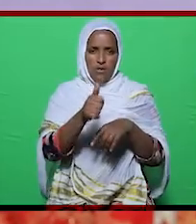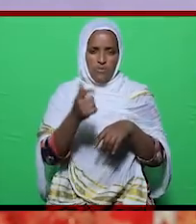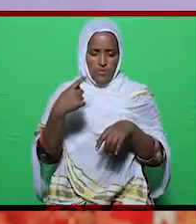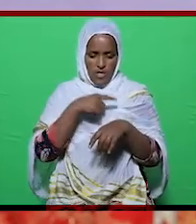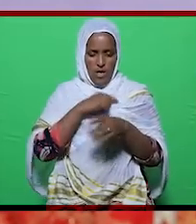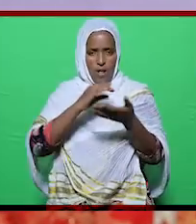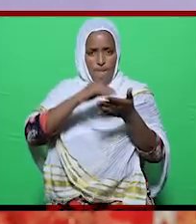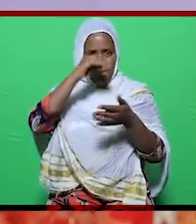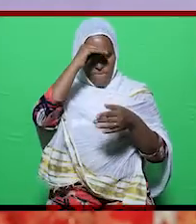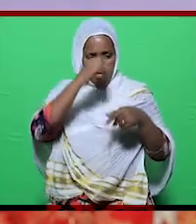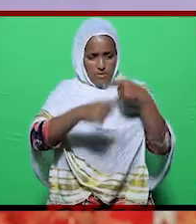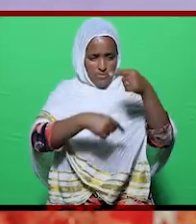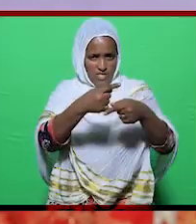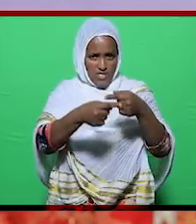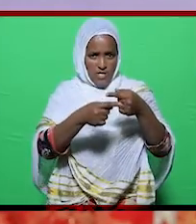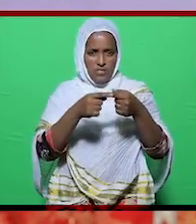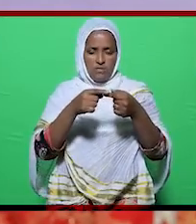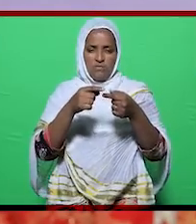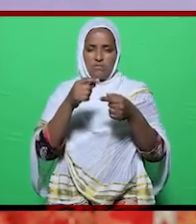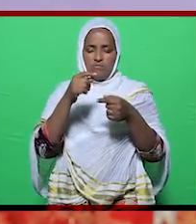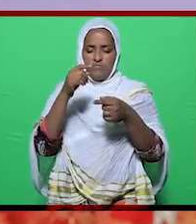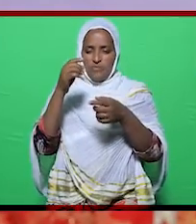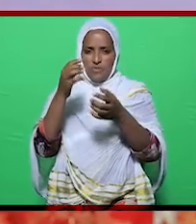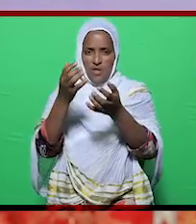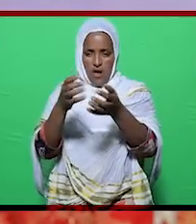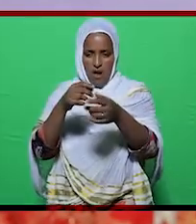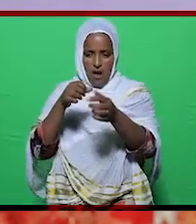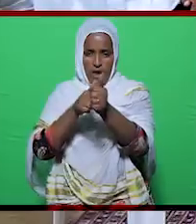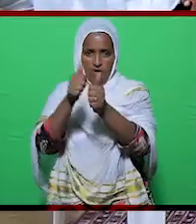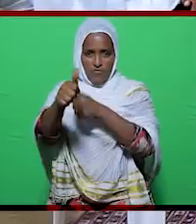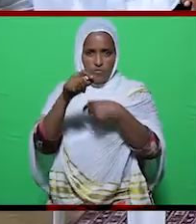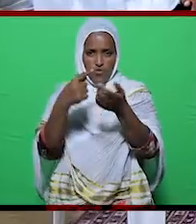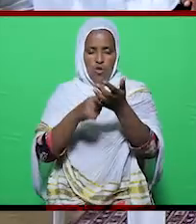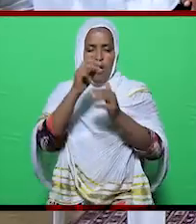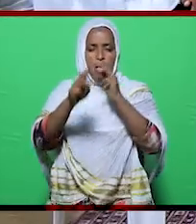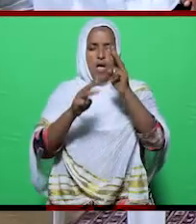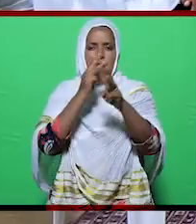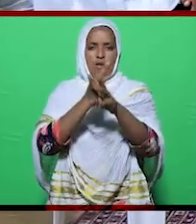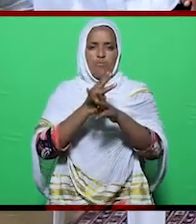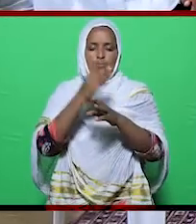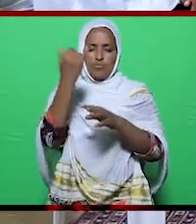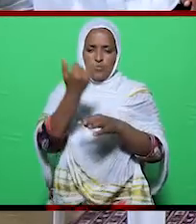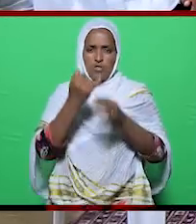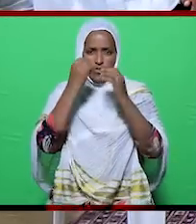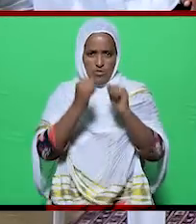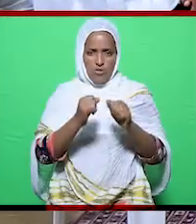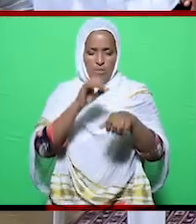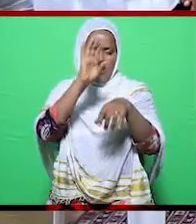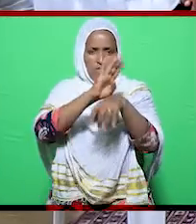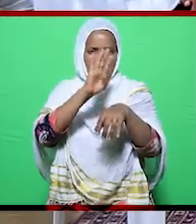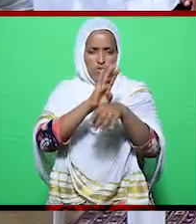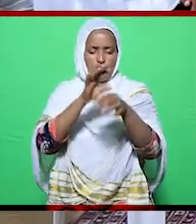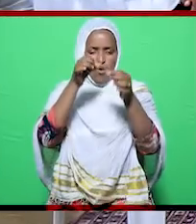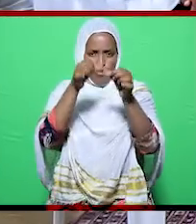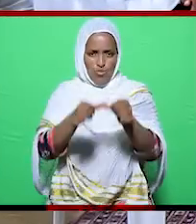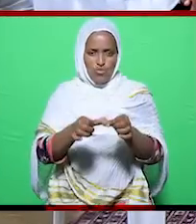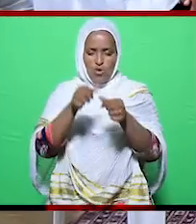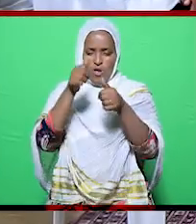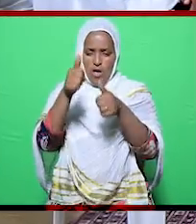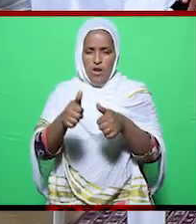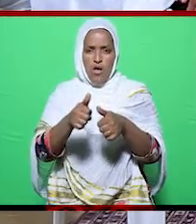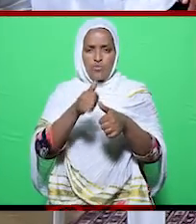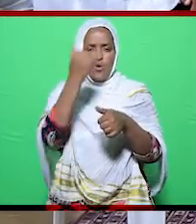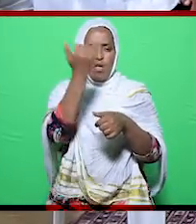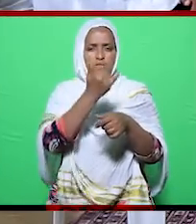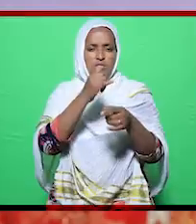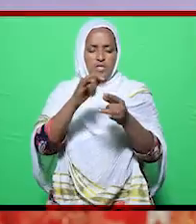ያኛው ያለመቻል ውጤት ይመስላቸዋል ብዙ ሰዎች ግን አይደለም እኛ በትምህርት ሂደትም ያለፍንበት ስለሆነ ዓለማዊውንም ሥዕል መሳል